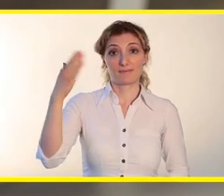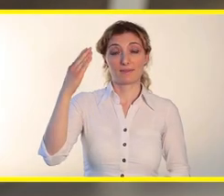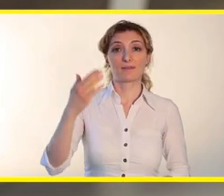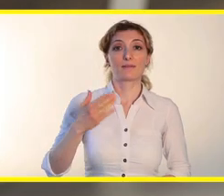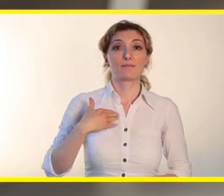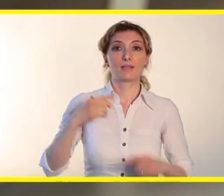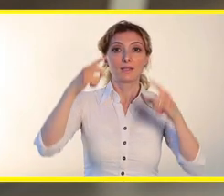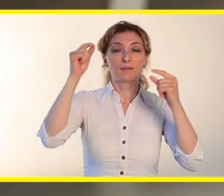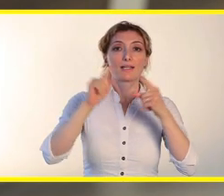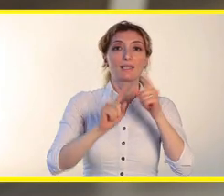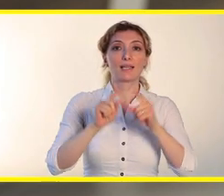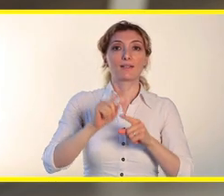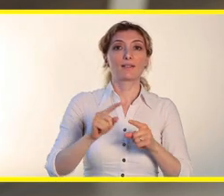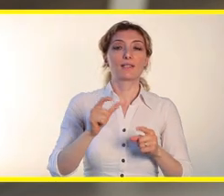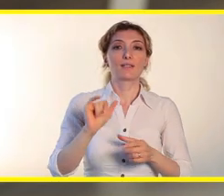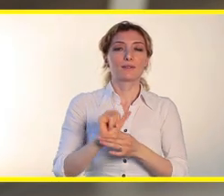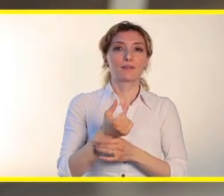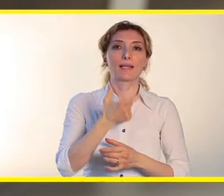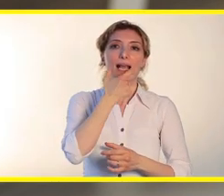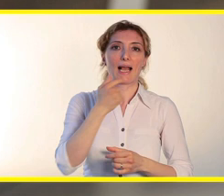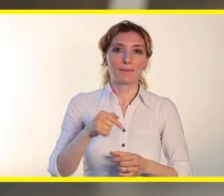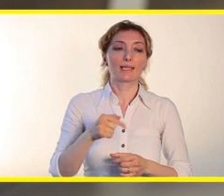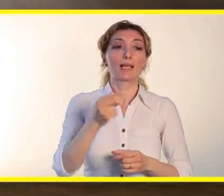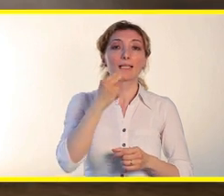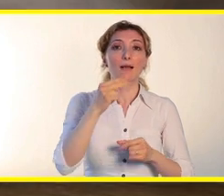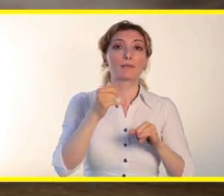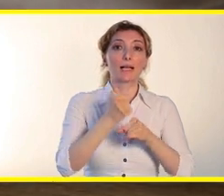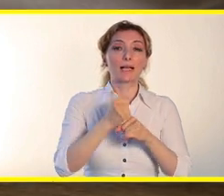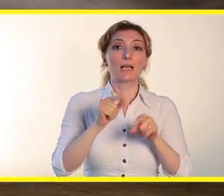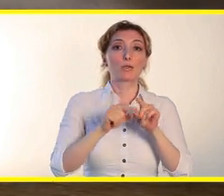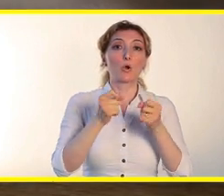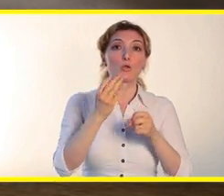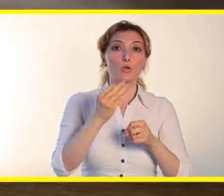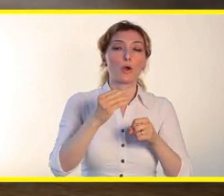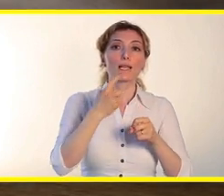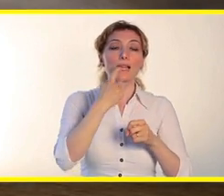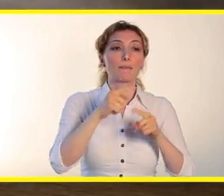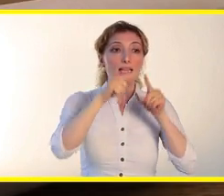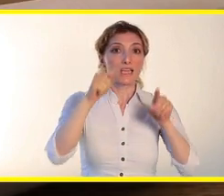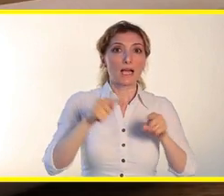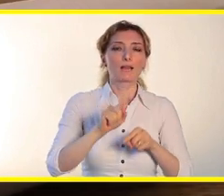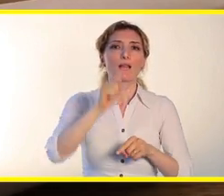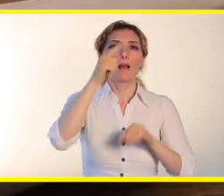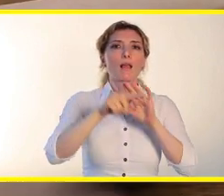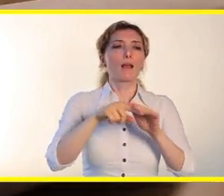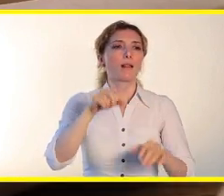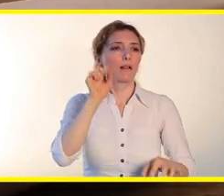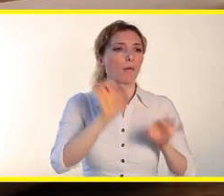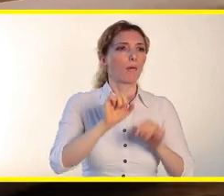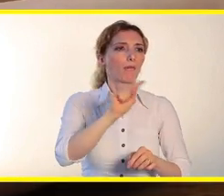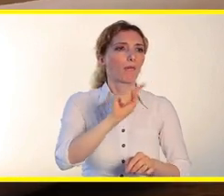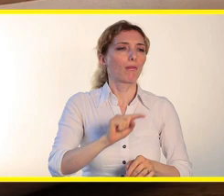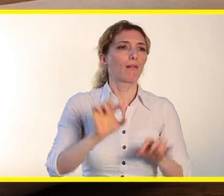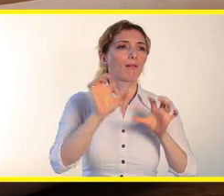Merhaba, ben Turkcell Teknoloji Danışmanınız Gamze. Samsung Galaxy Note 4 metal çerçevesi, tek elle kontrolü mümkün kılan